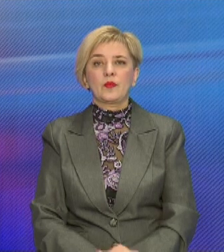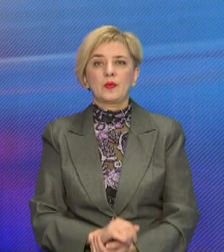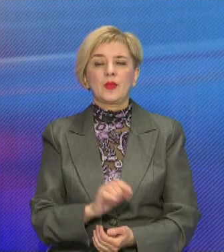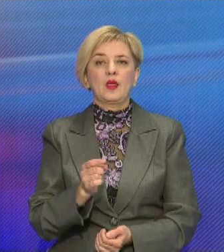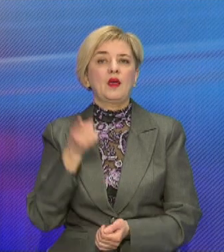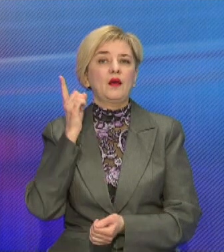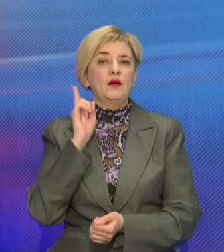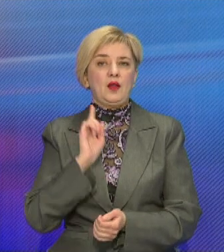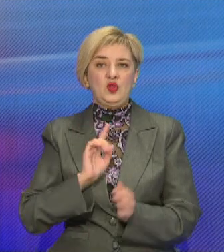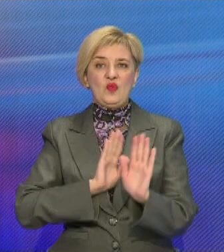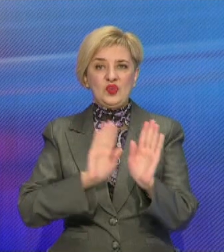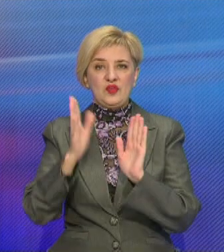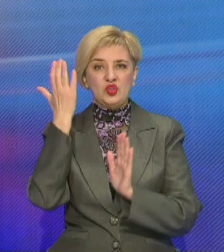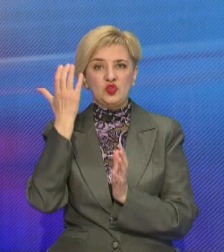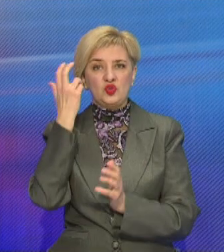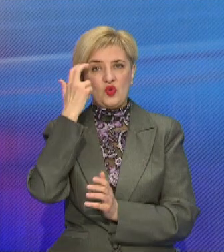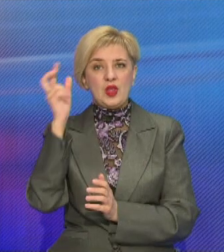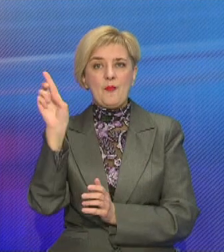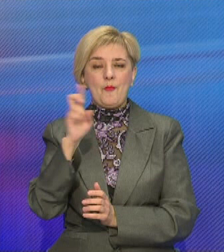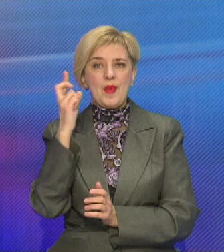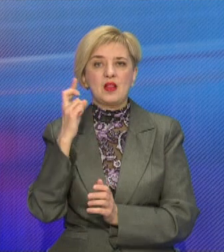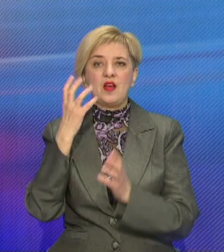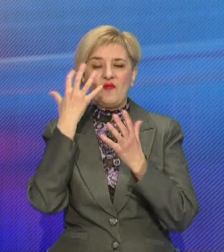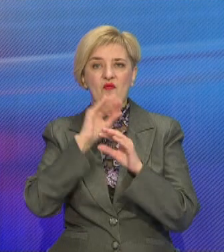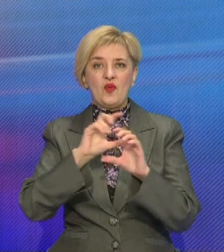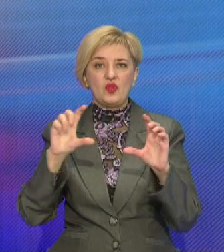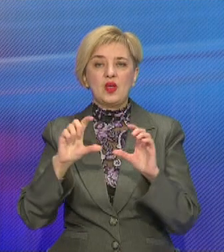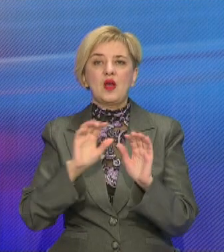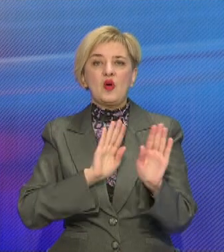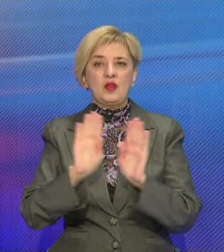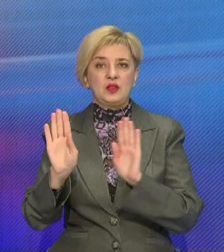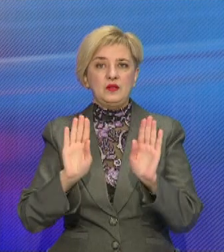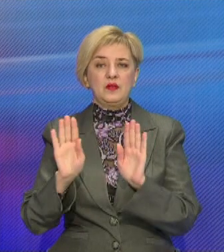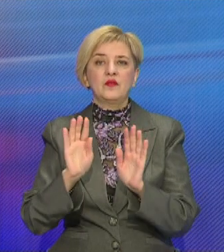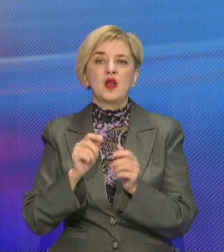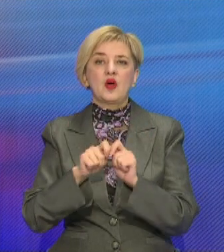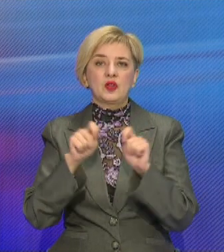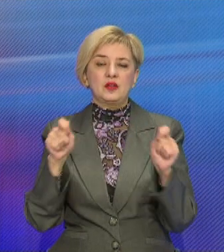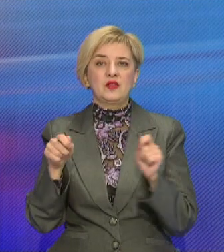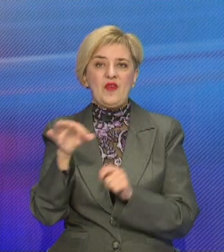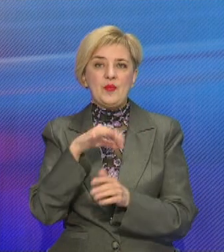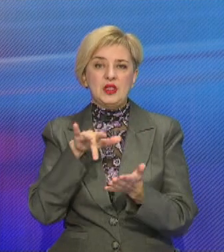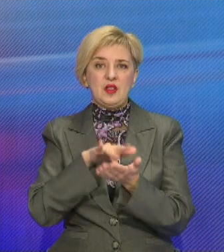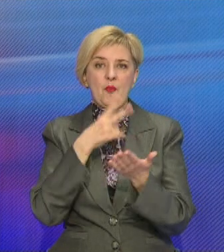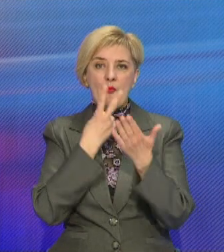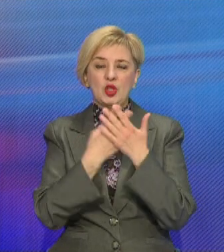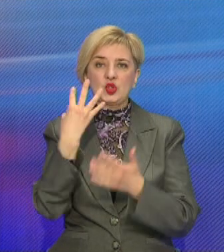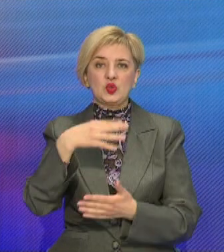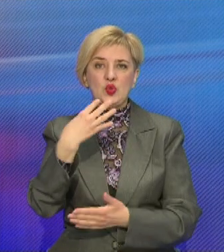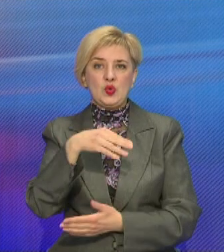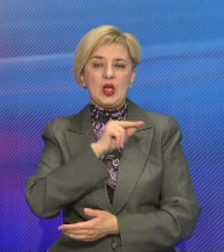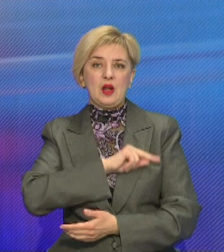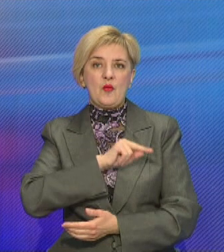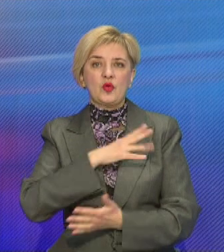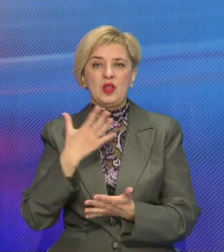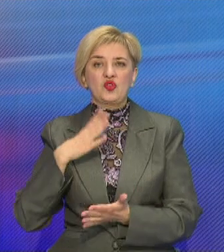Ретро-выстава «Чорно-білих здымков» открылась у обласним центре. У залі Народного фотоклуба «Гродно» презентованы 40 работ, которые чекали своего выхода